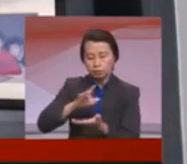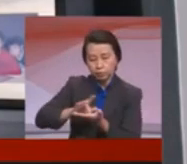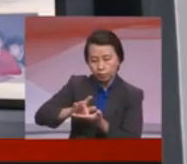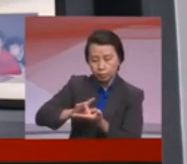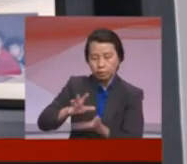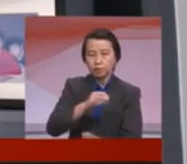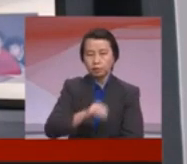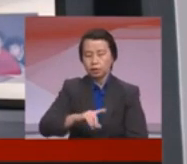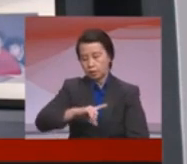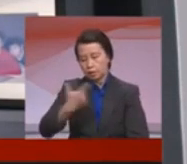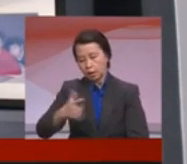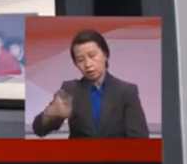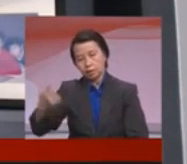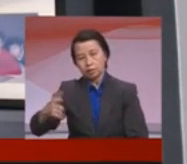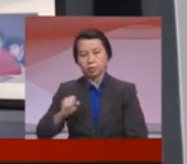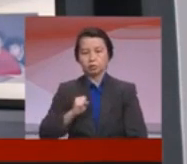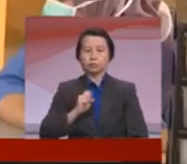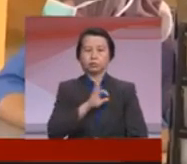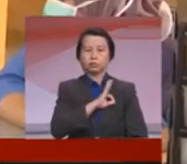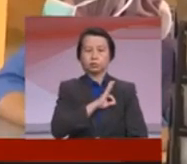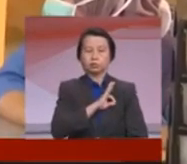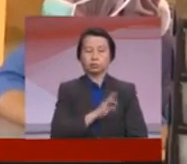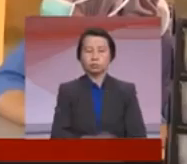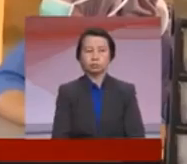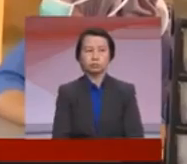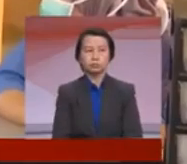dan lain-lain kaki tangan.